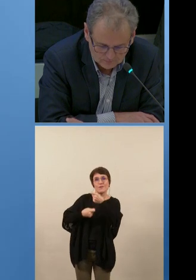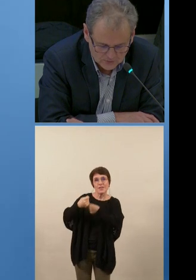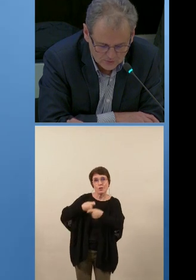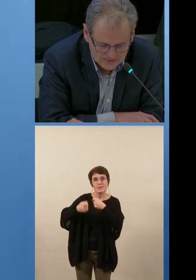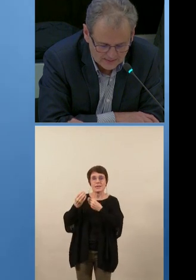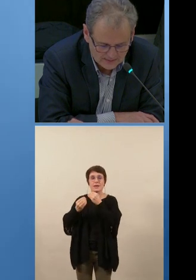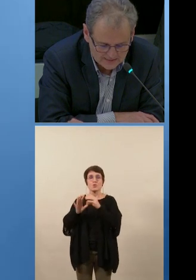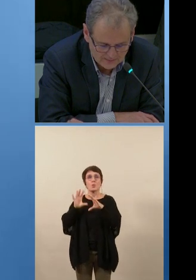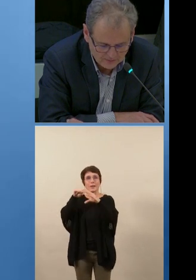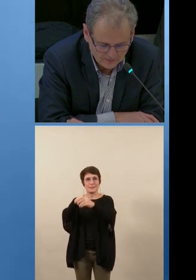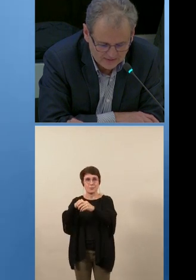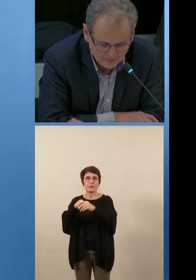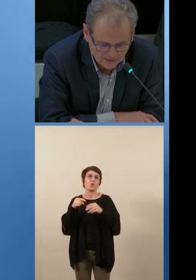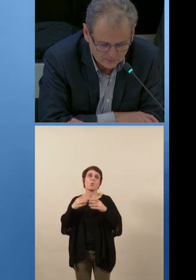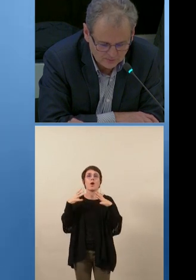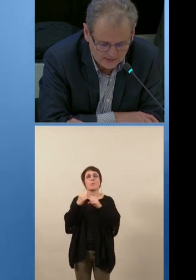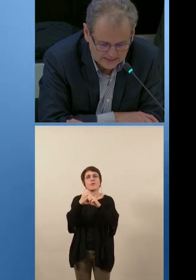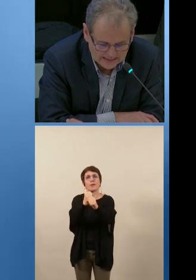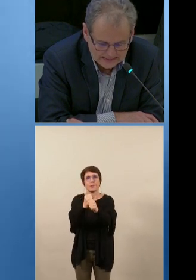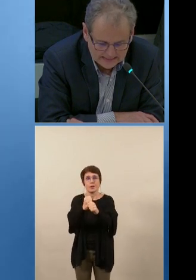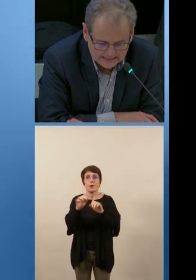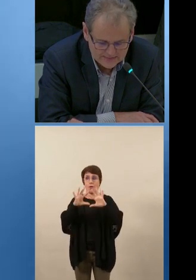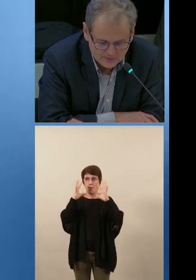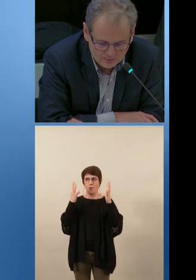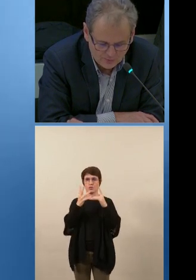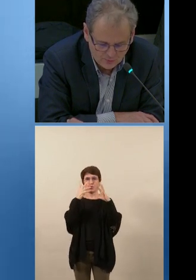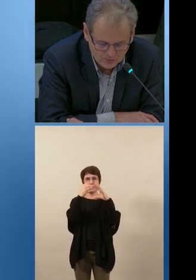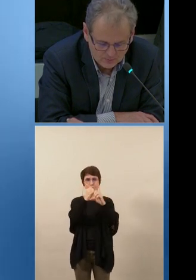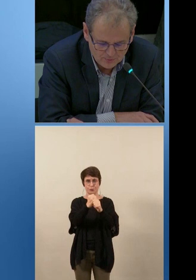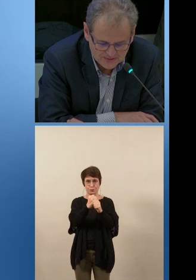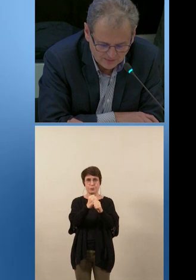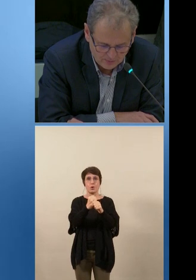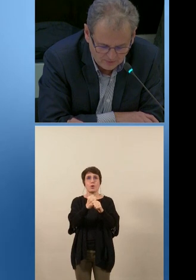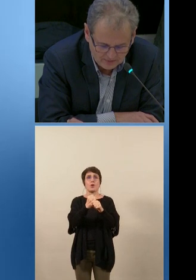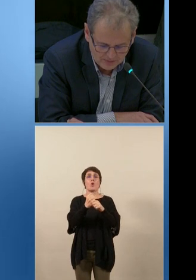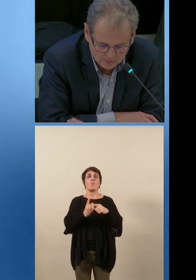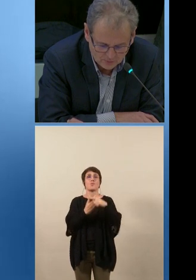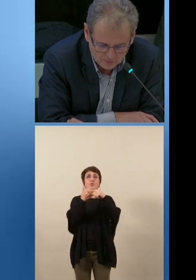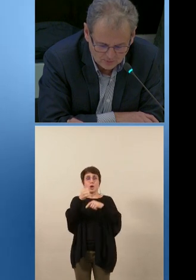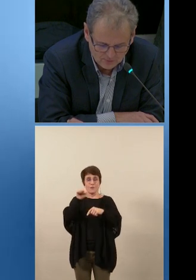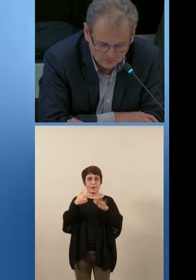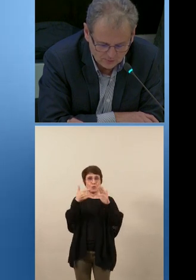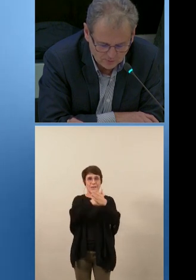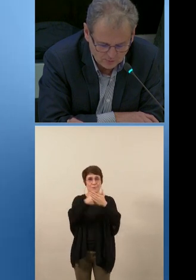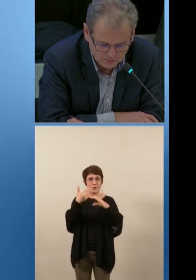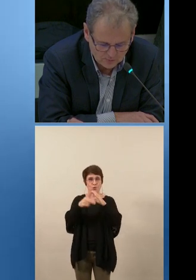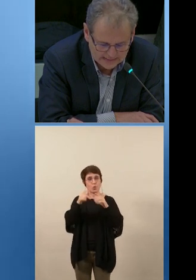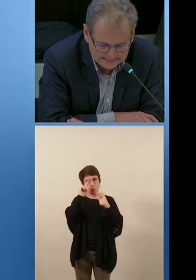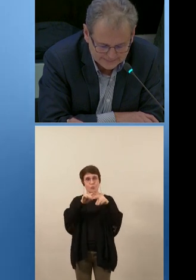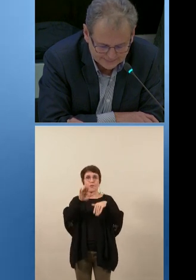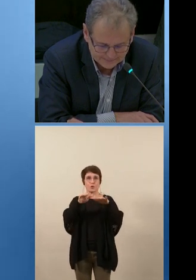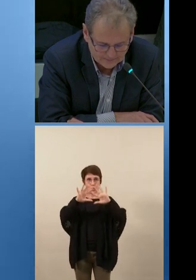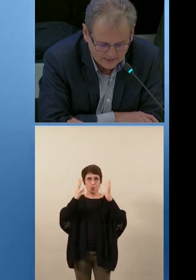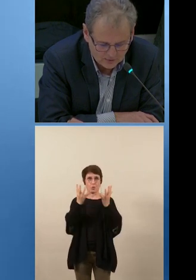je cite les éléments essentiel cela conduit à un solde de plus 1,7 million d'euros en fonctionnement au total